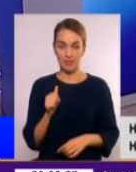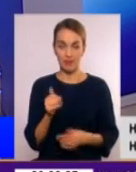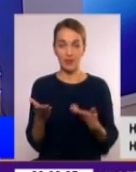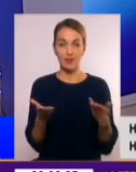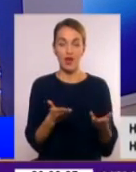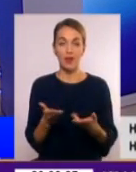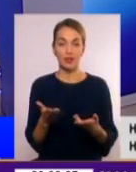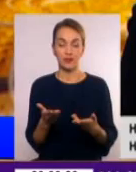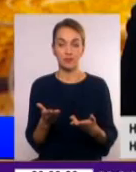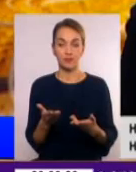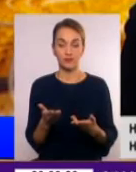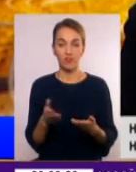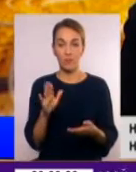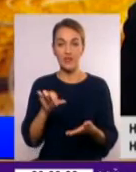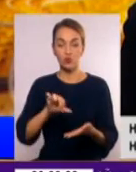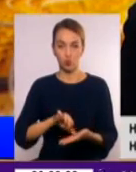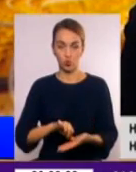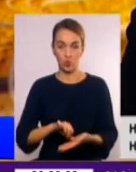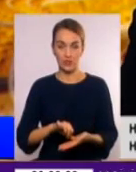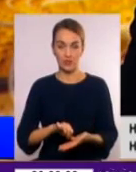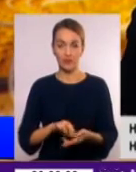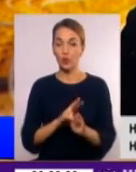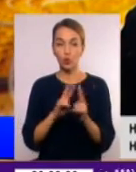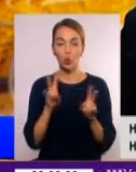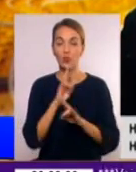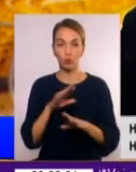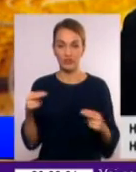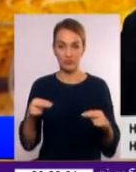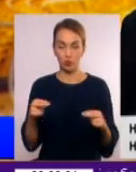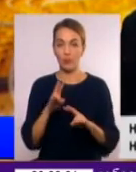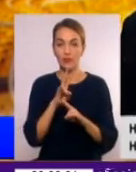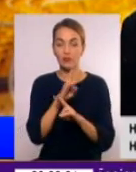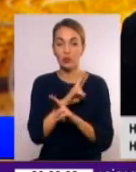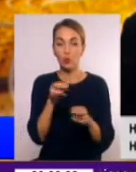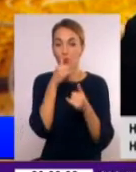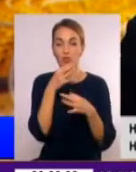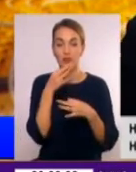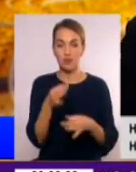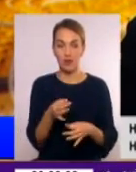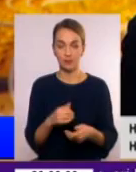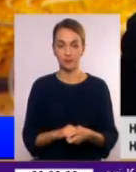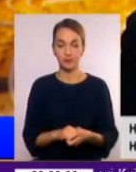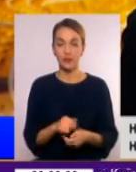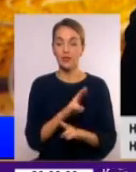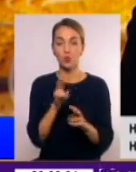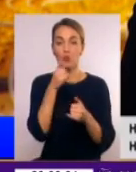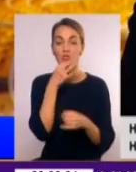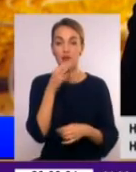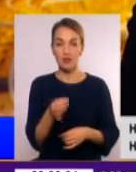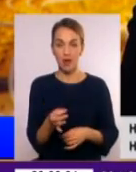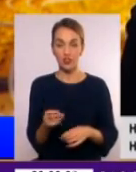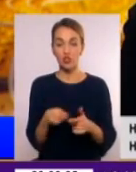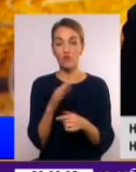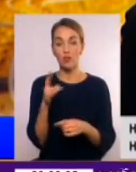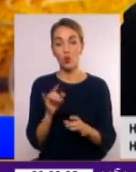які в присутності ніхто не був свідком, ніхто не може сказати. Хвилинку не залишається. Ніхто не може сказати, чи